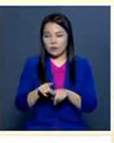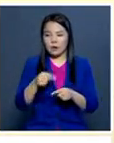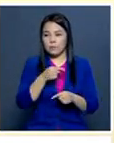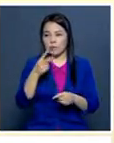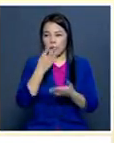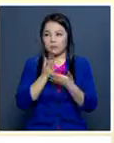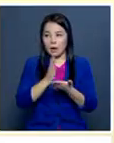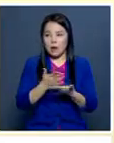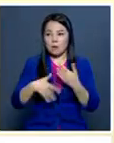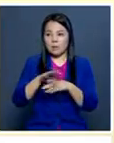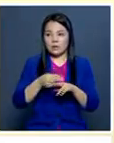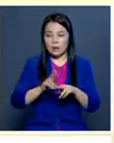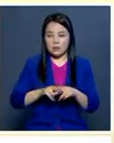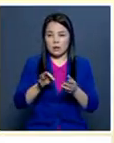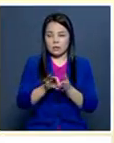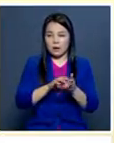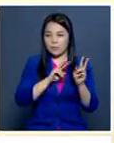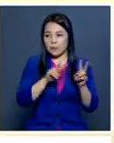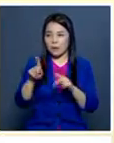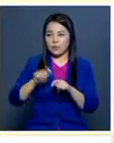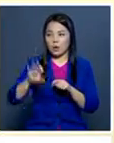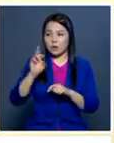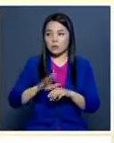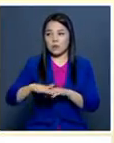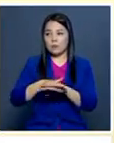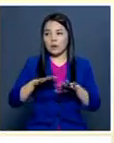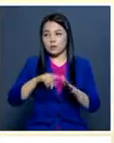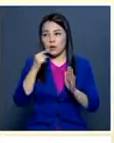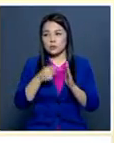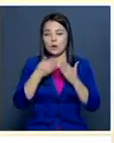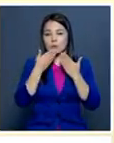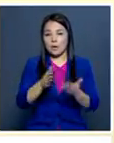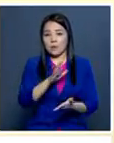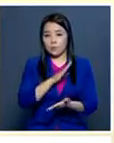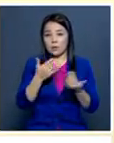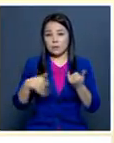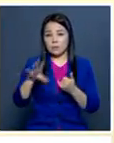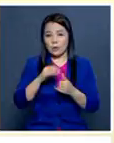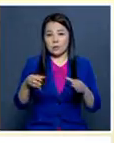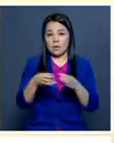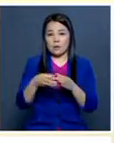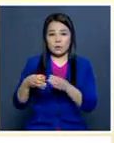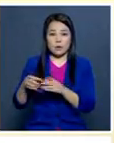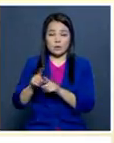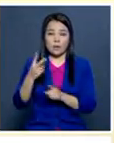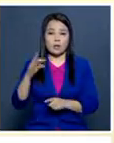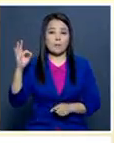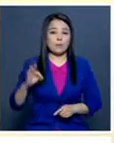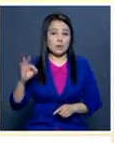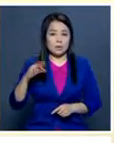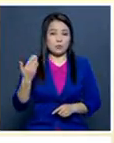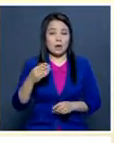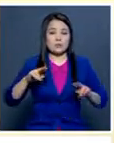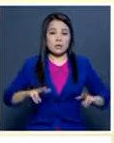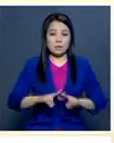Сондай-ақ тәуелсіз интернет рейтинг агенттігі әлеуметтік желі арқылы сауалнама жүргізді. Сол кезде респонденттердің тек 2% Астана